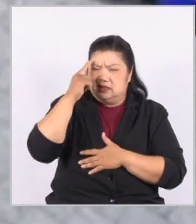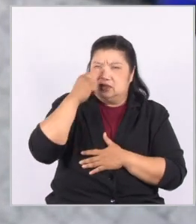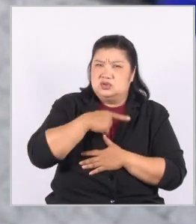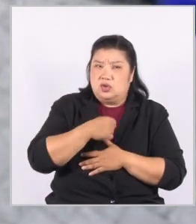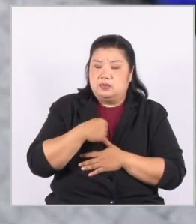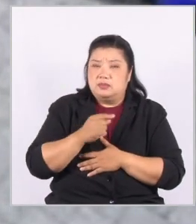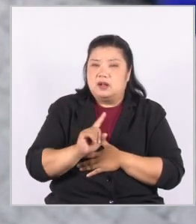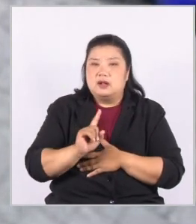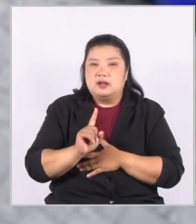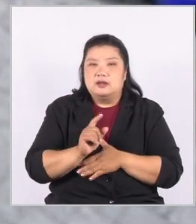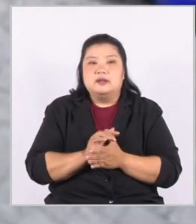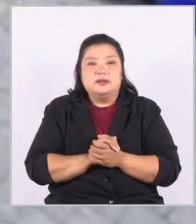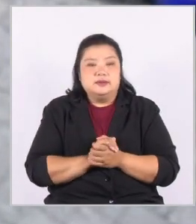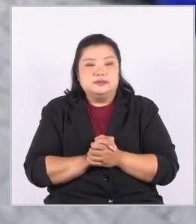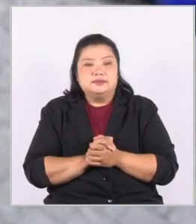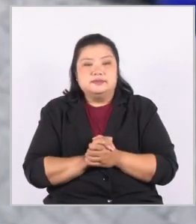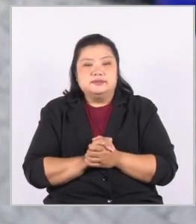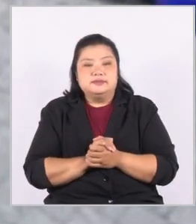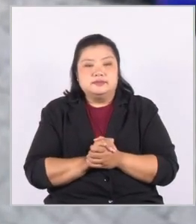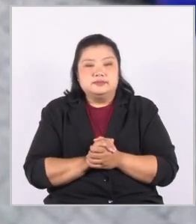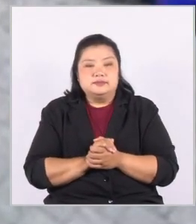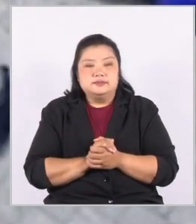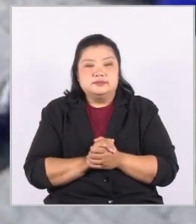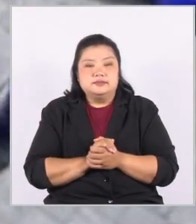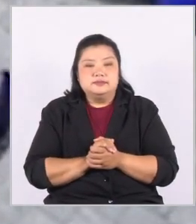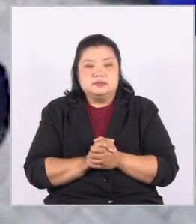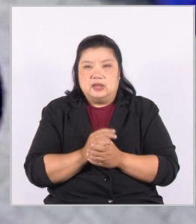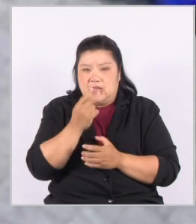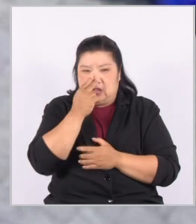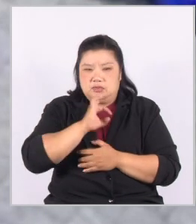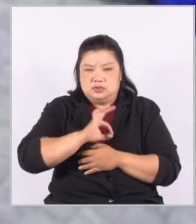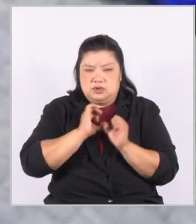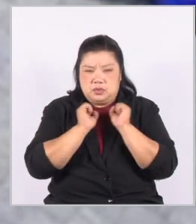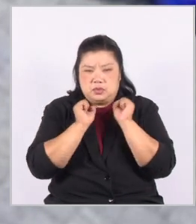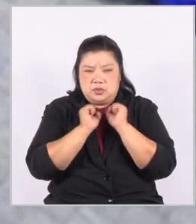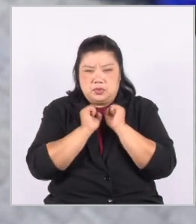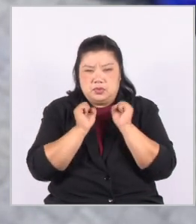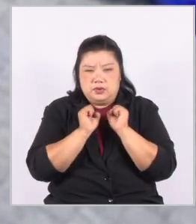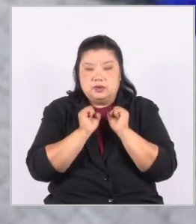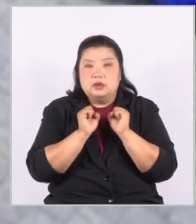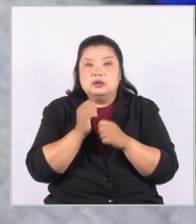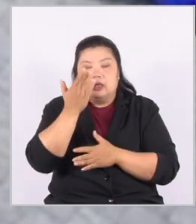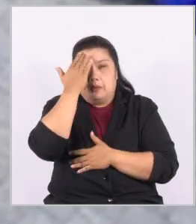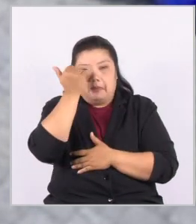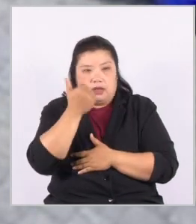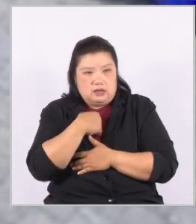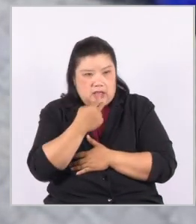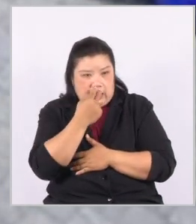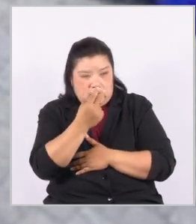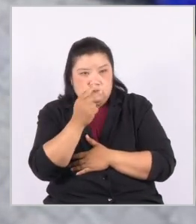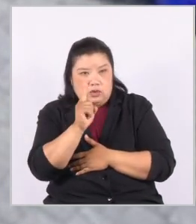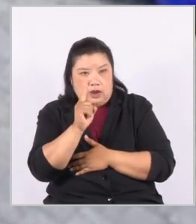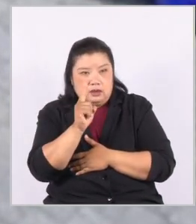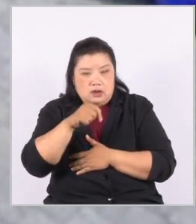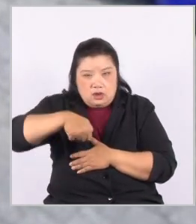ใช่นะรองเท้า หนักอยู่ ปกติเราเคยได้ยินร้องข้ามกำแพงแต่นี่ดมข้ามกำแพงเลยน